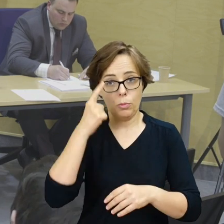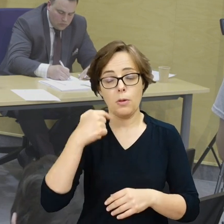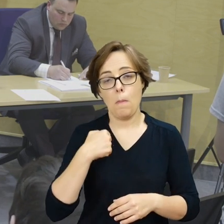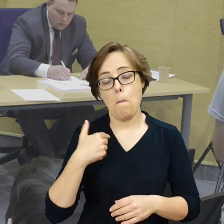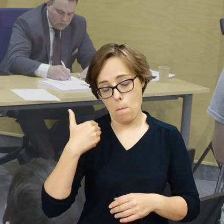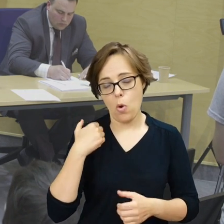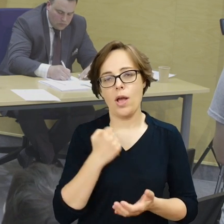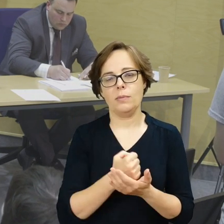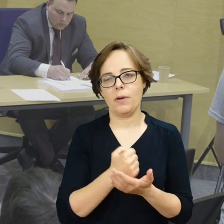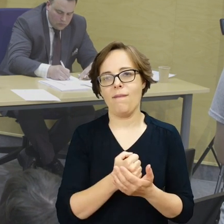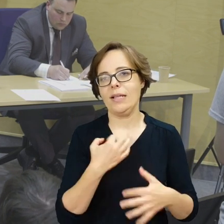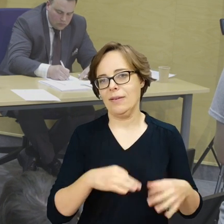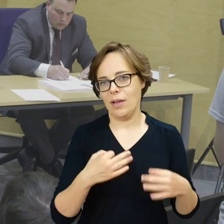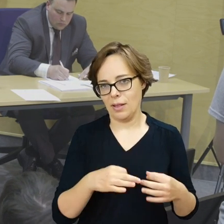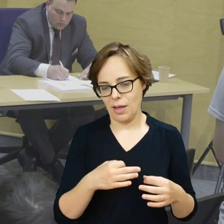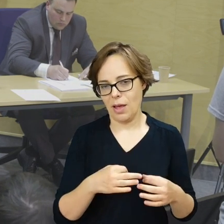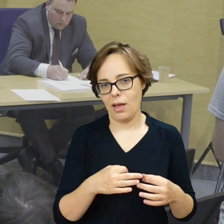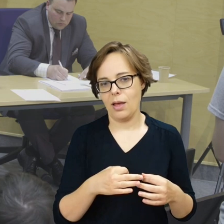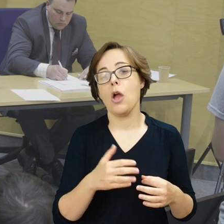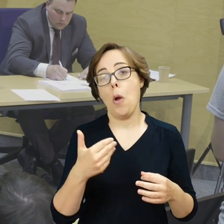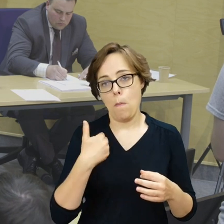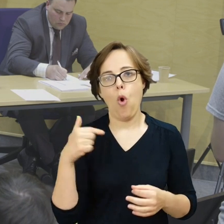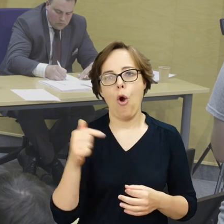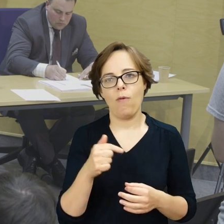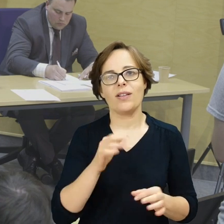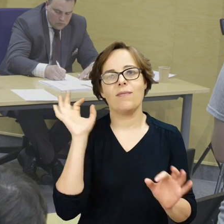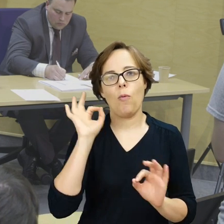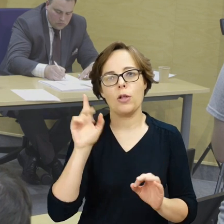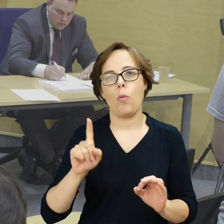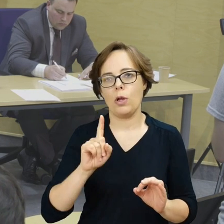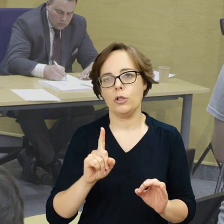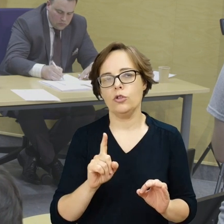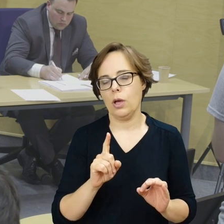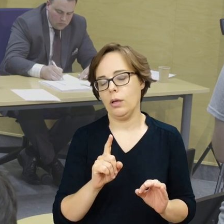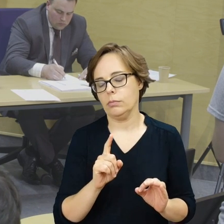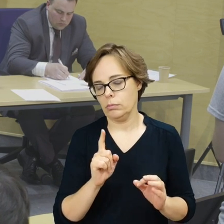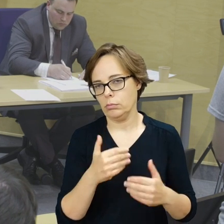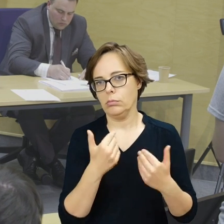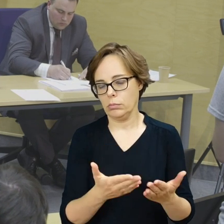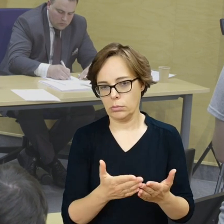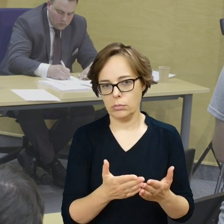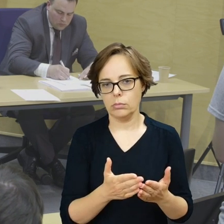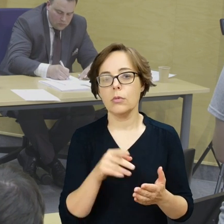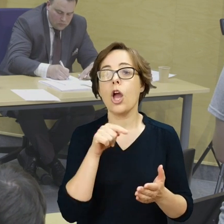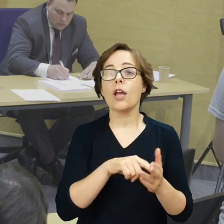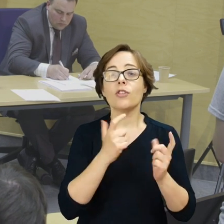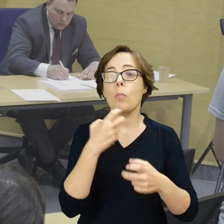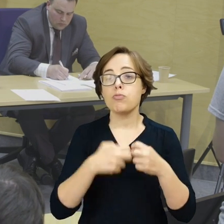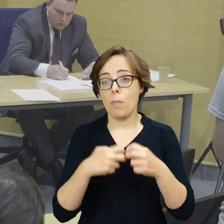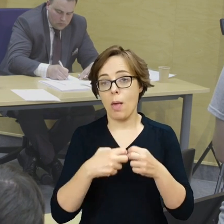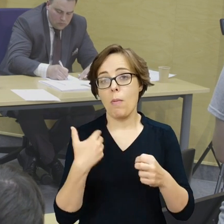której zobowiązywano do udostępnienia informacji publicznej, gdzie te problemy się kanalizowały jednak w postępowaniu rozpoznawczym. Ja nie